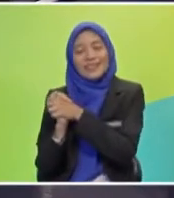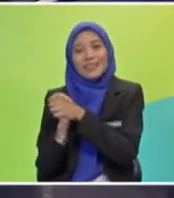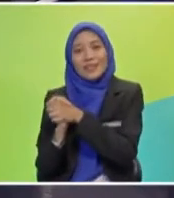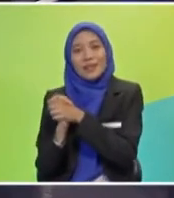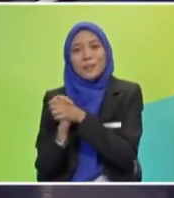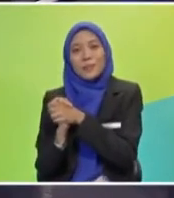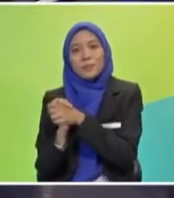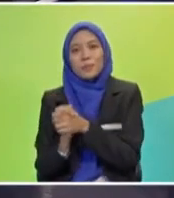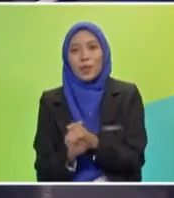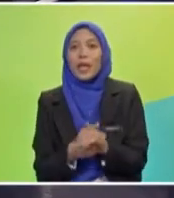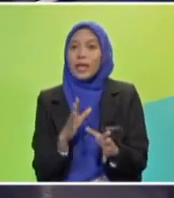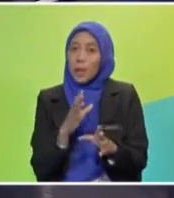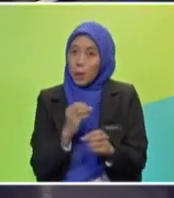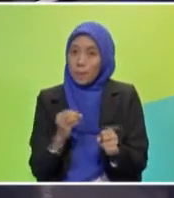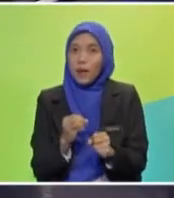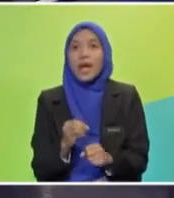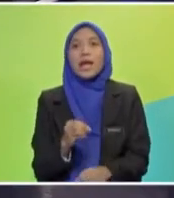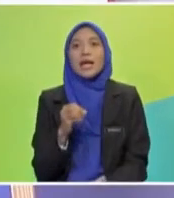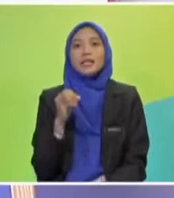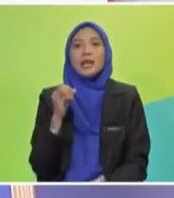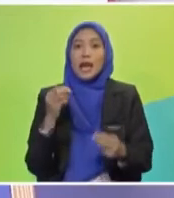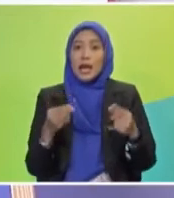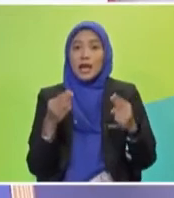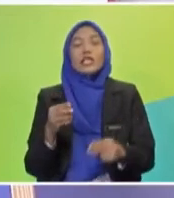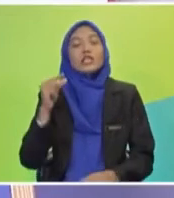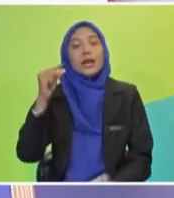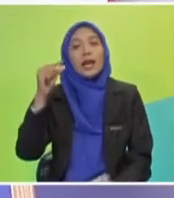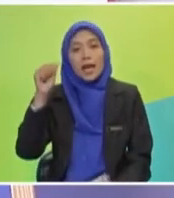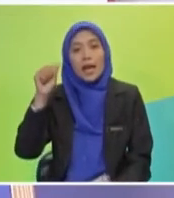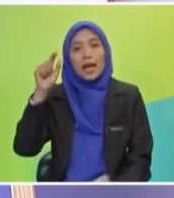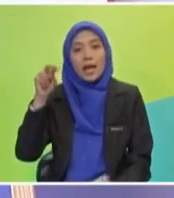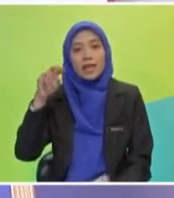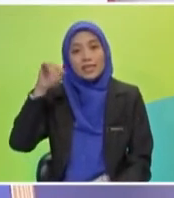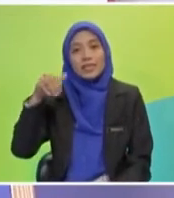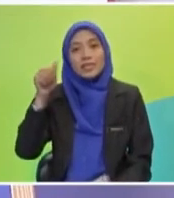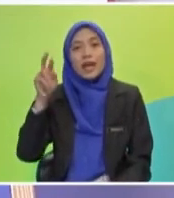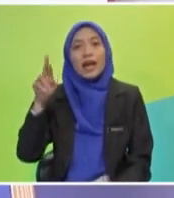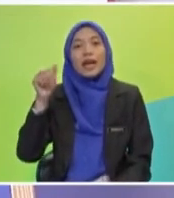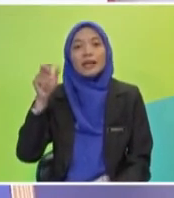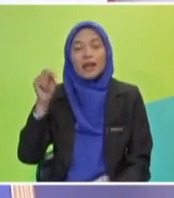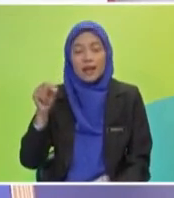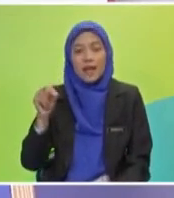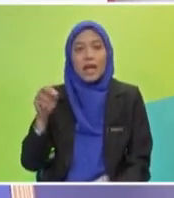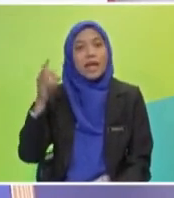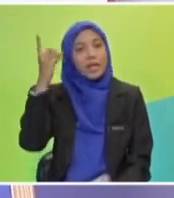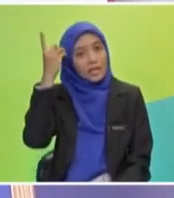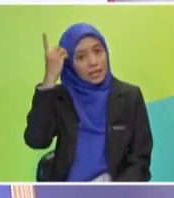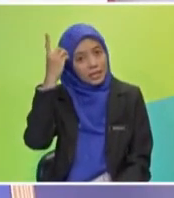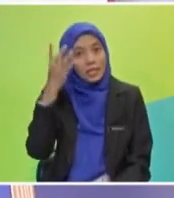Tahniah. Okay, kita berikan untuk ganjaran mereka untuk adik Dennis dan juga adik Aisyah. Dennis okay dan adik Aisyah.